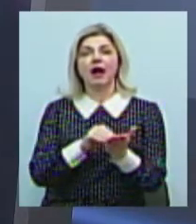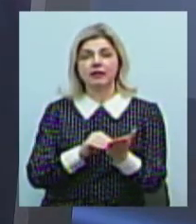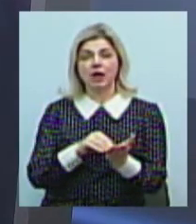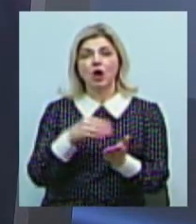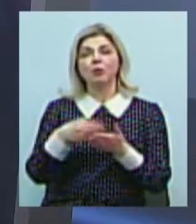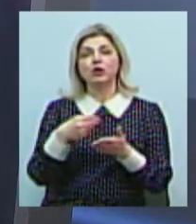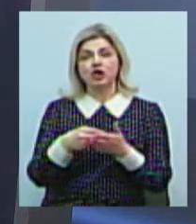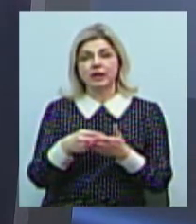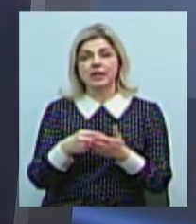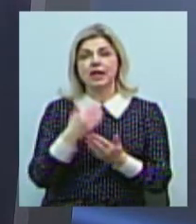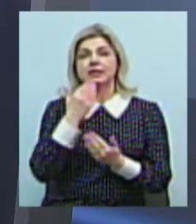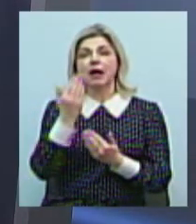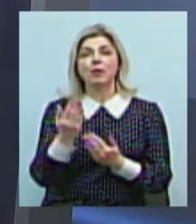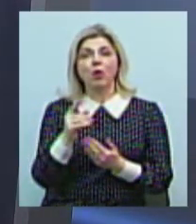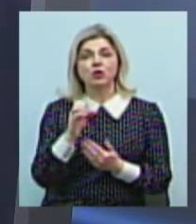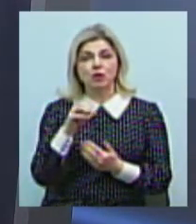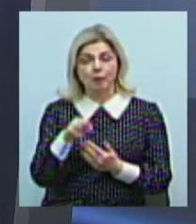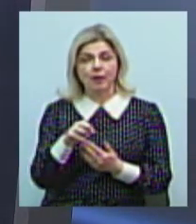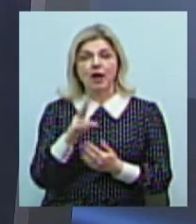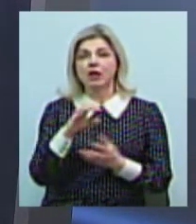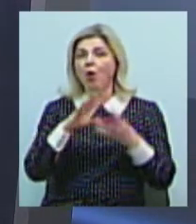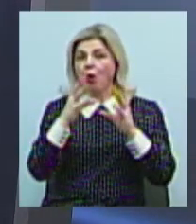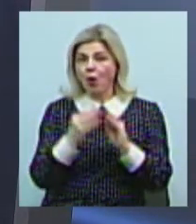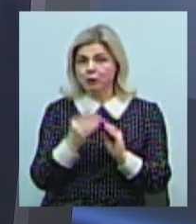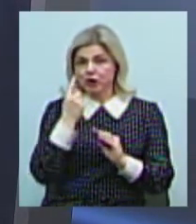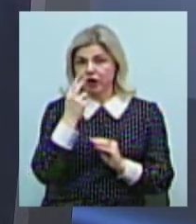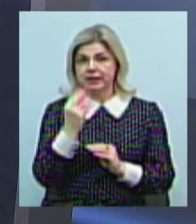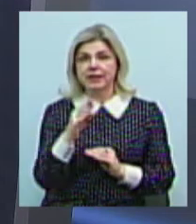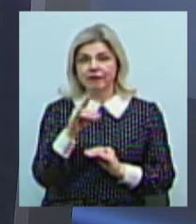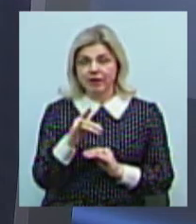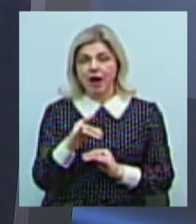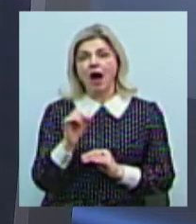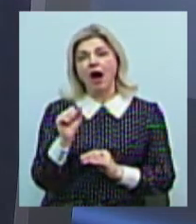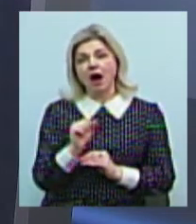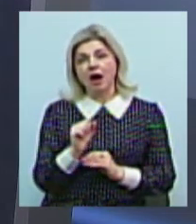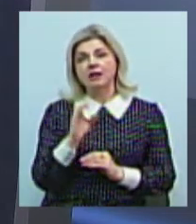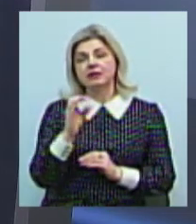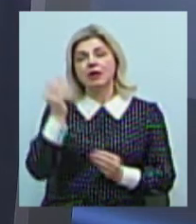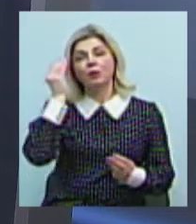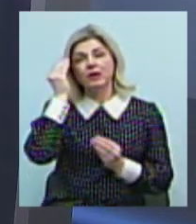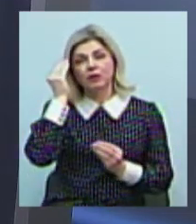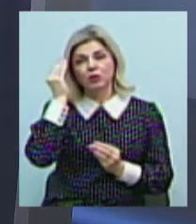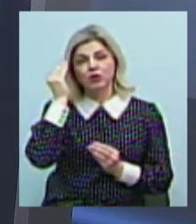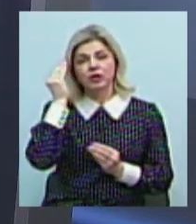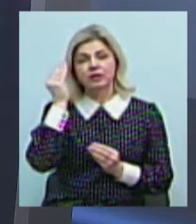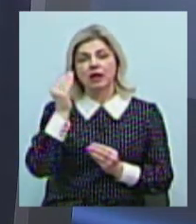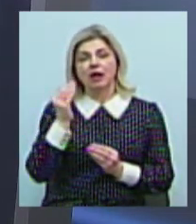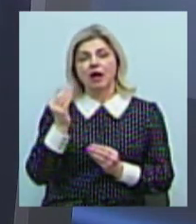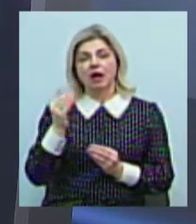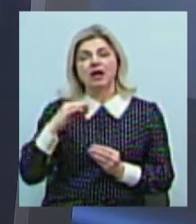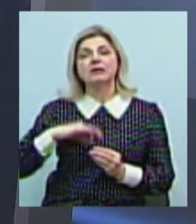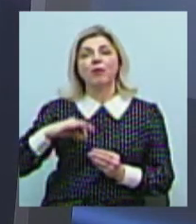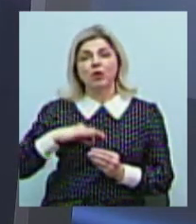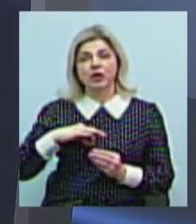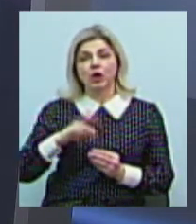запросам с точки зрения не общих цифр, а с точки зрения потребителя,